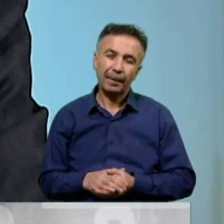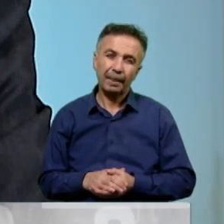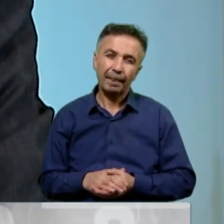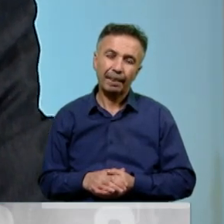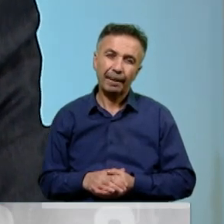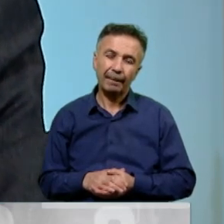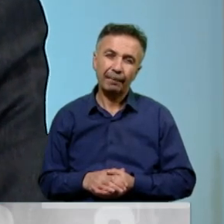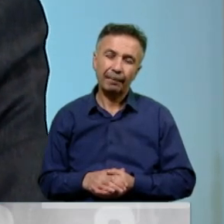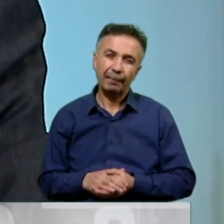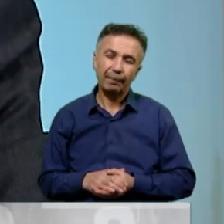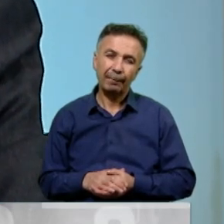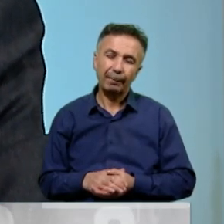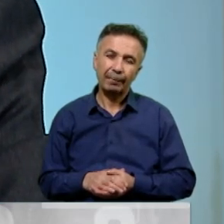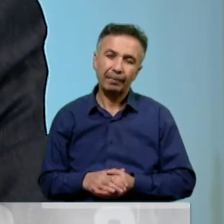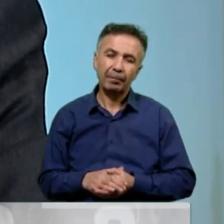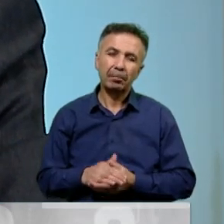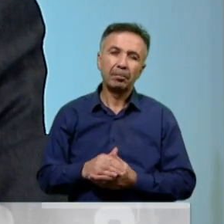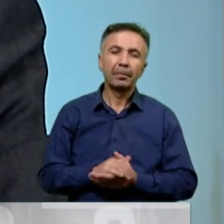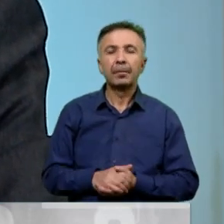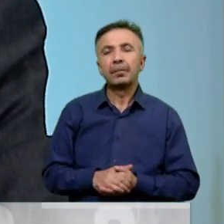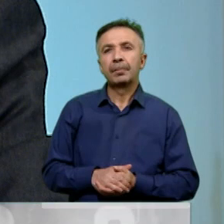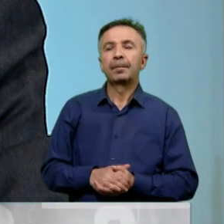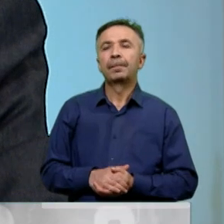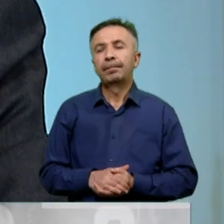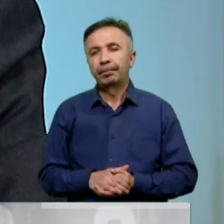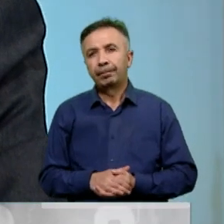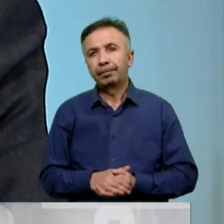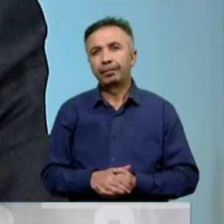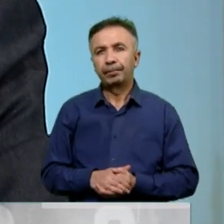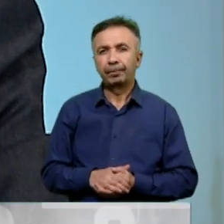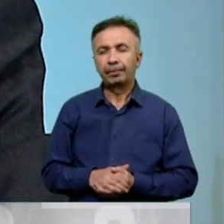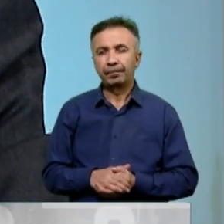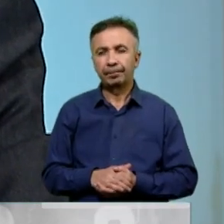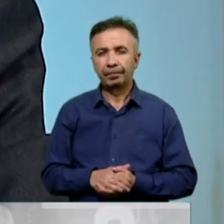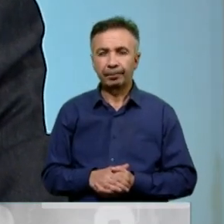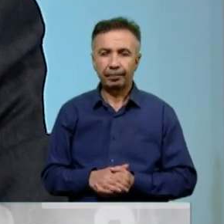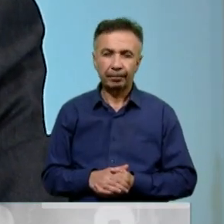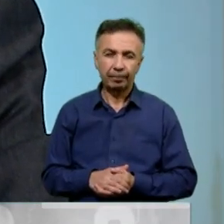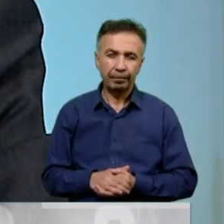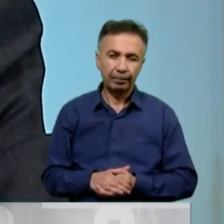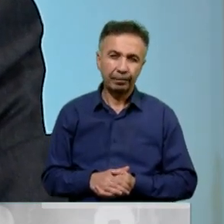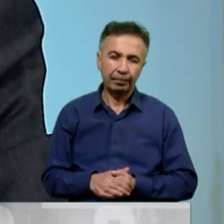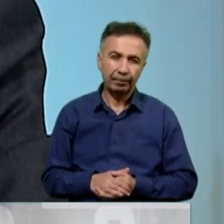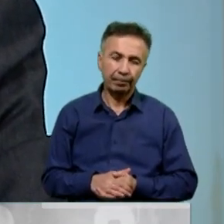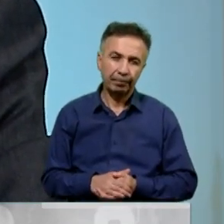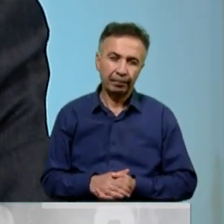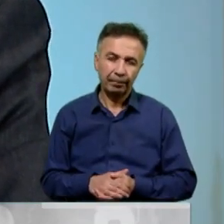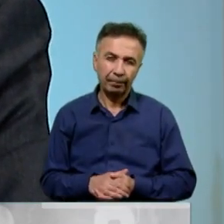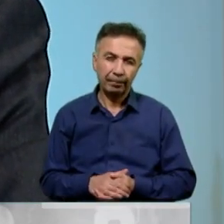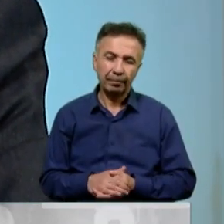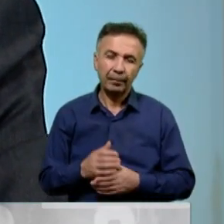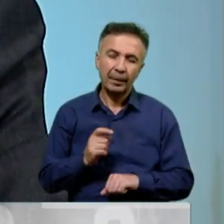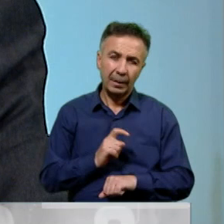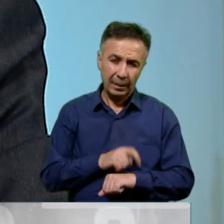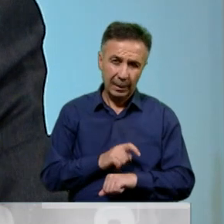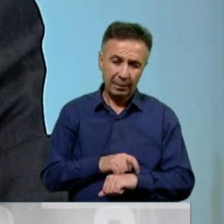kadar 2 sene, 3 sene, 4 sene neyse onun zekatını baştan verebilirsiniz. Vakti